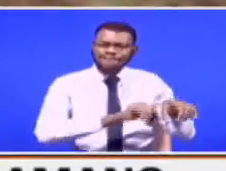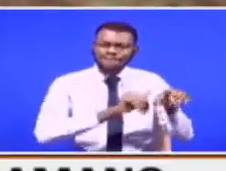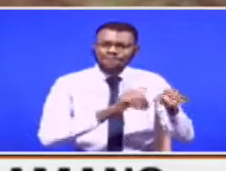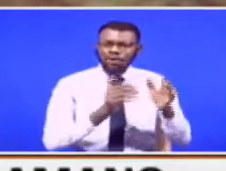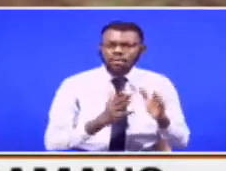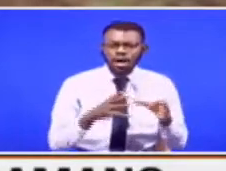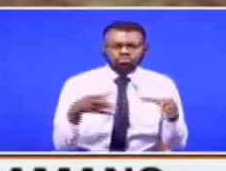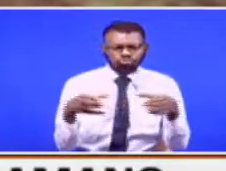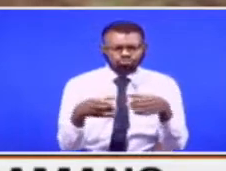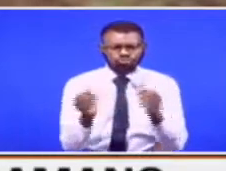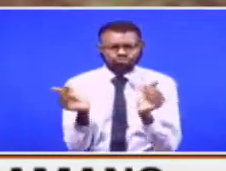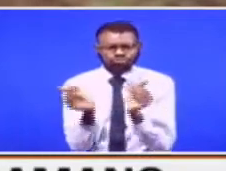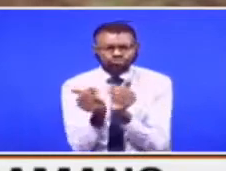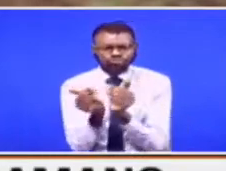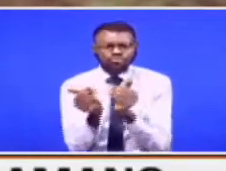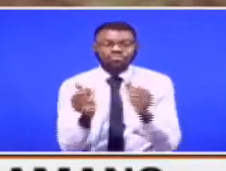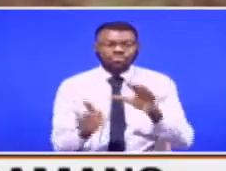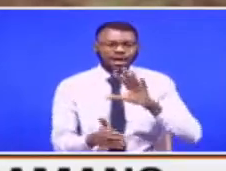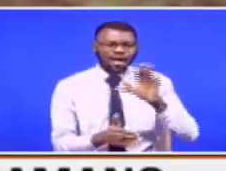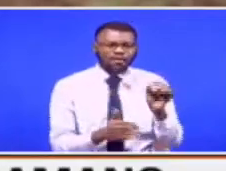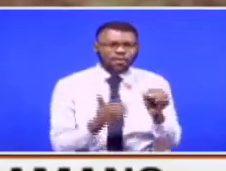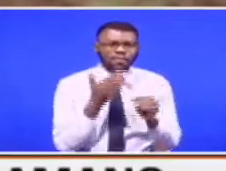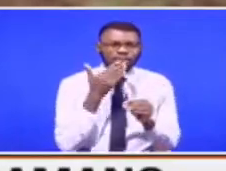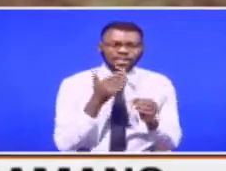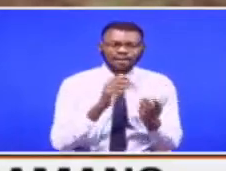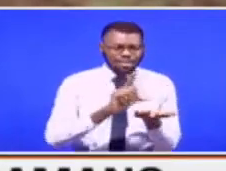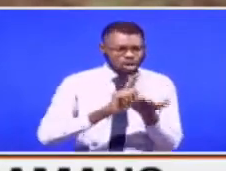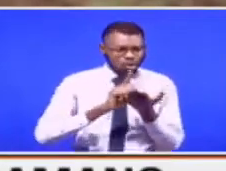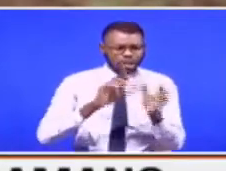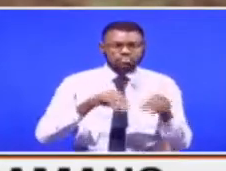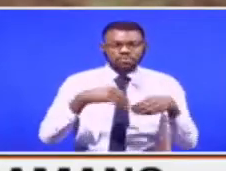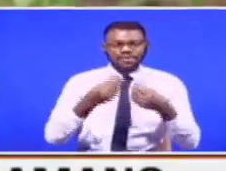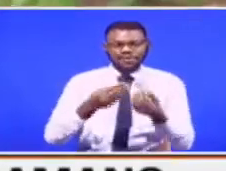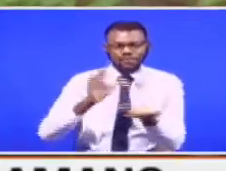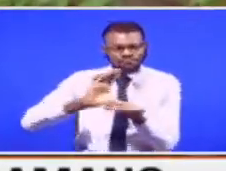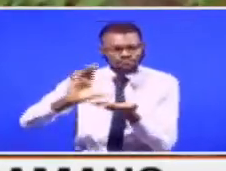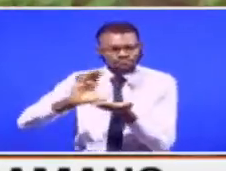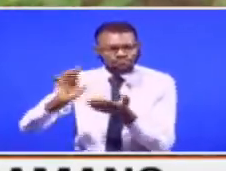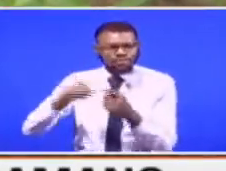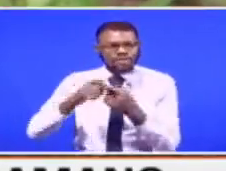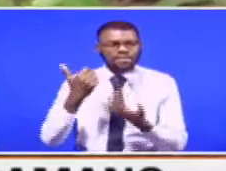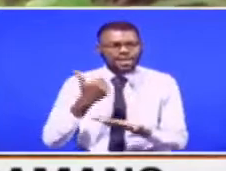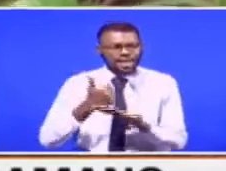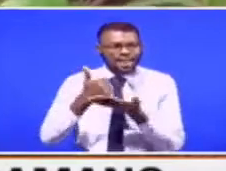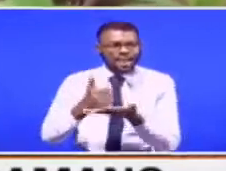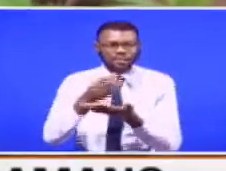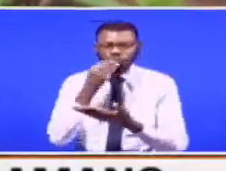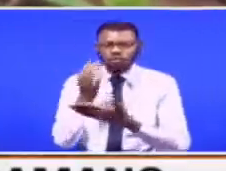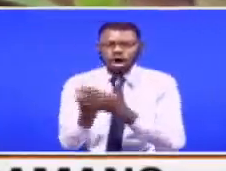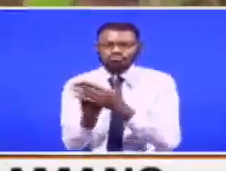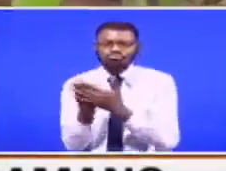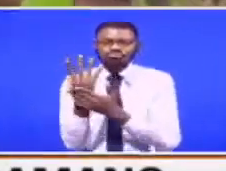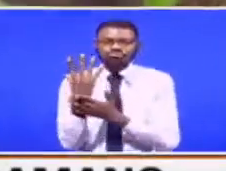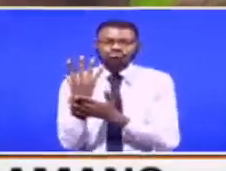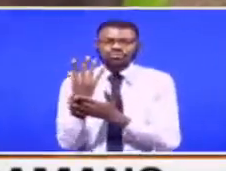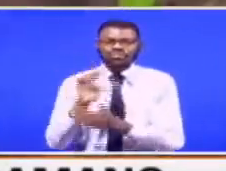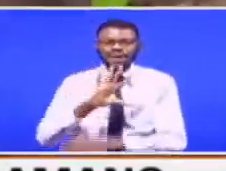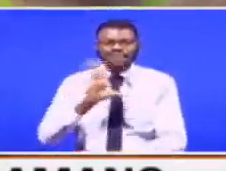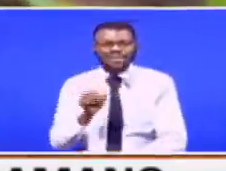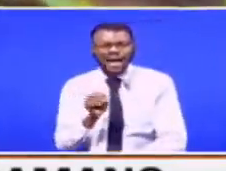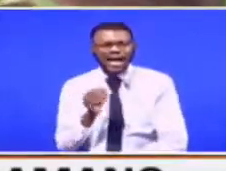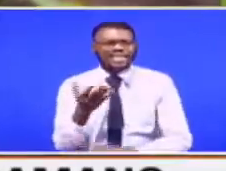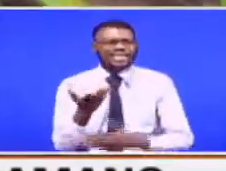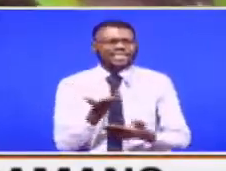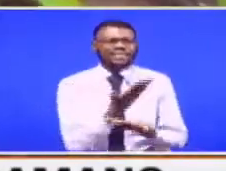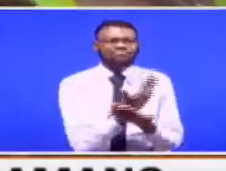vidogo barani Afrika waweze kupewa mikopo nafuu na misaada ili kuongeza uzalishaji na kuepuka bara la Afrika kutegemea